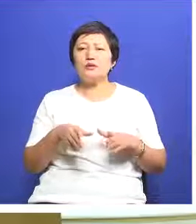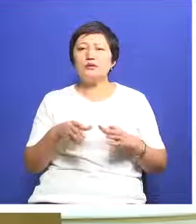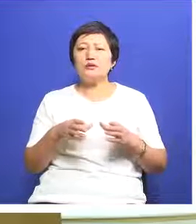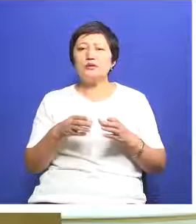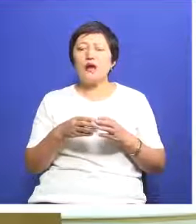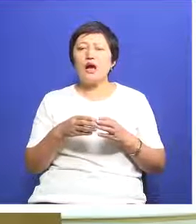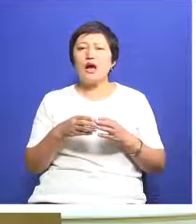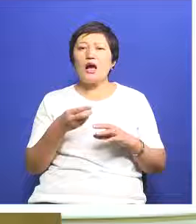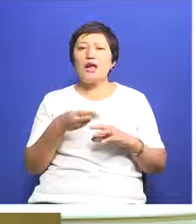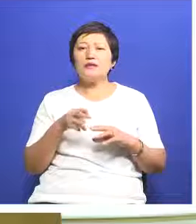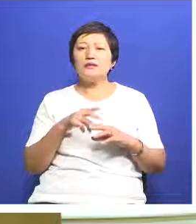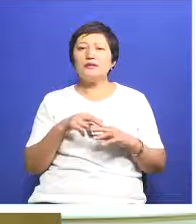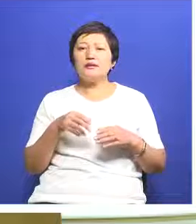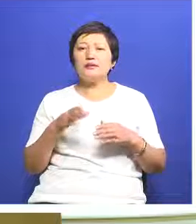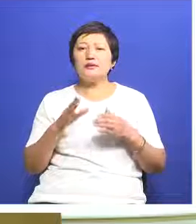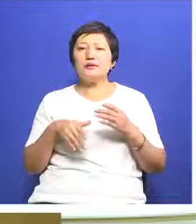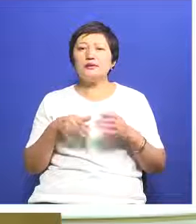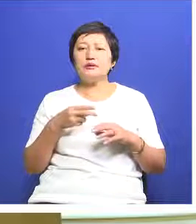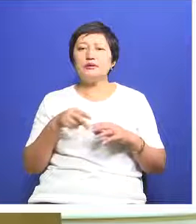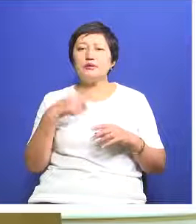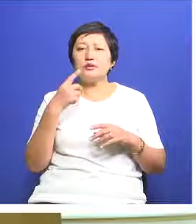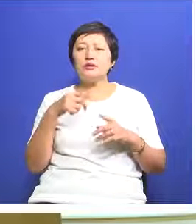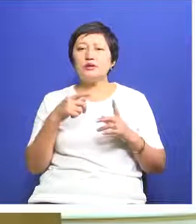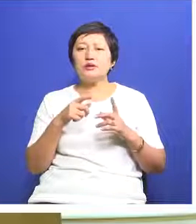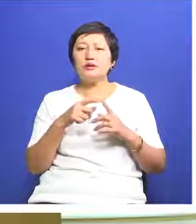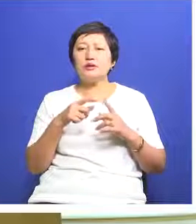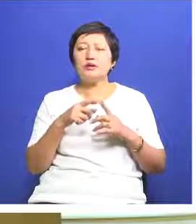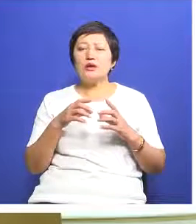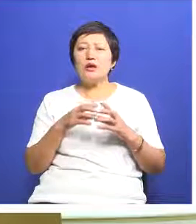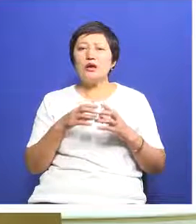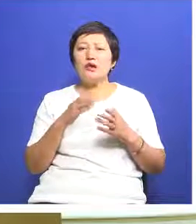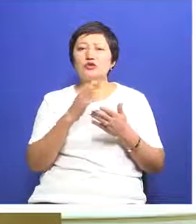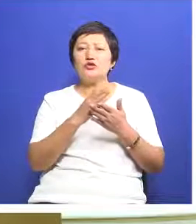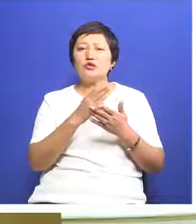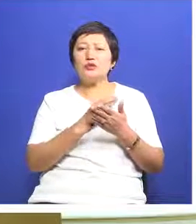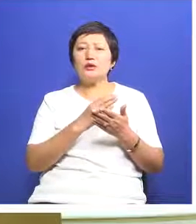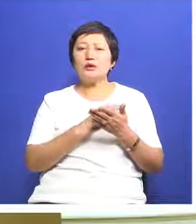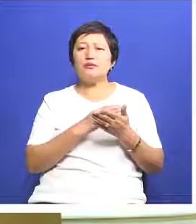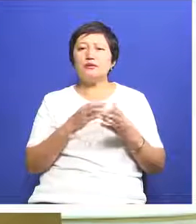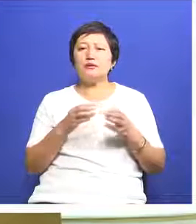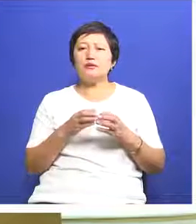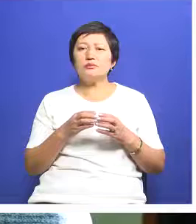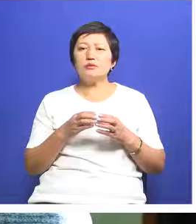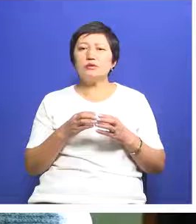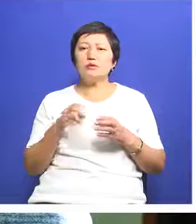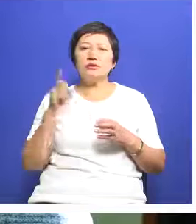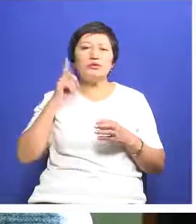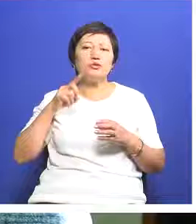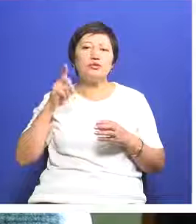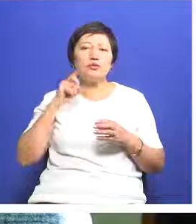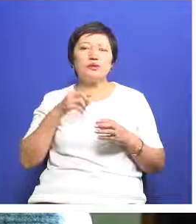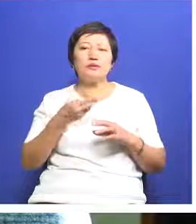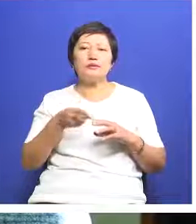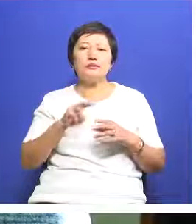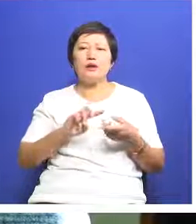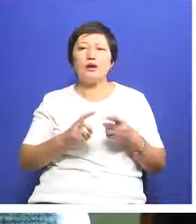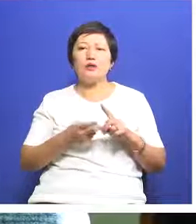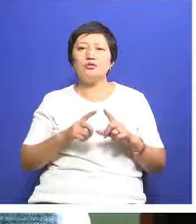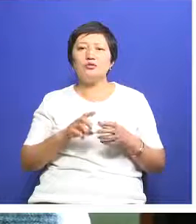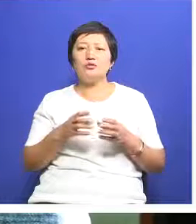айналды. Асфальт толық асфальт біткеннен кейін енді осыған жоспарлап отырмыз. Жаңағы су ағарларды